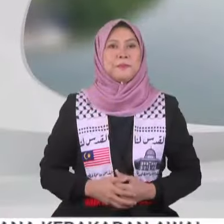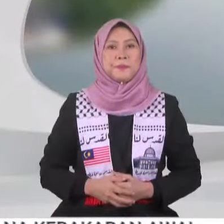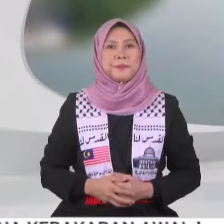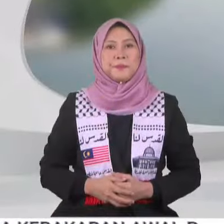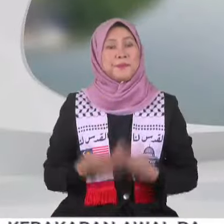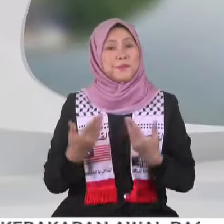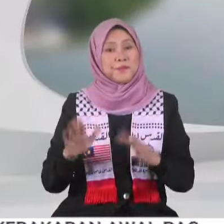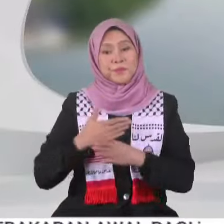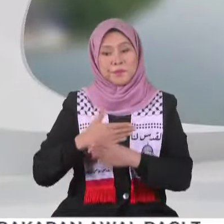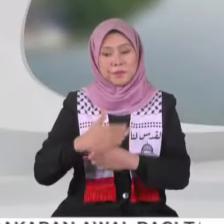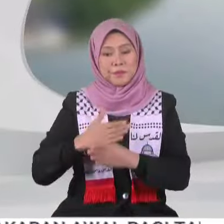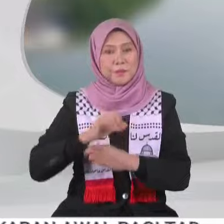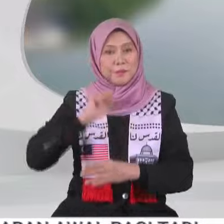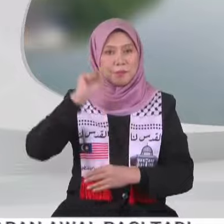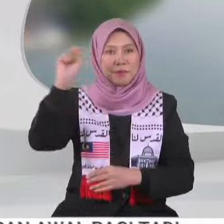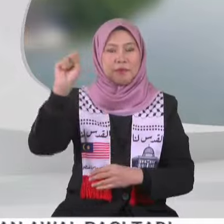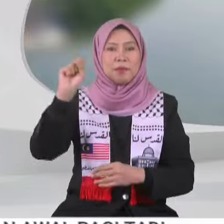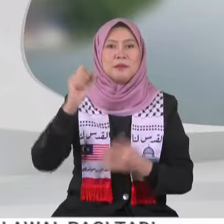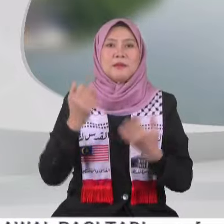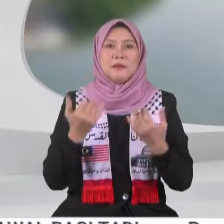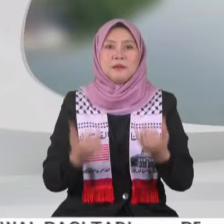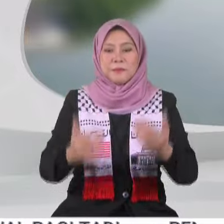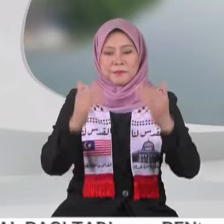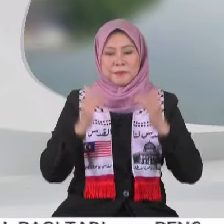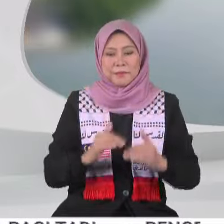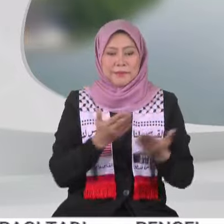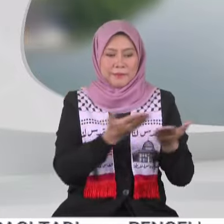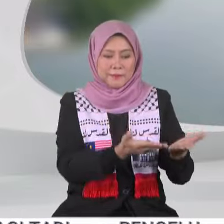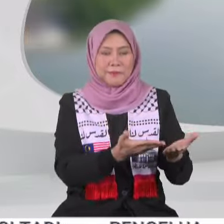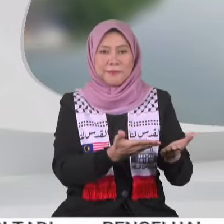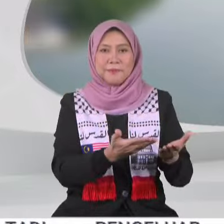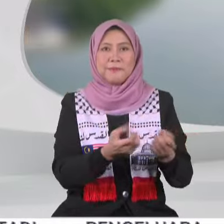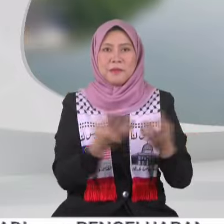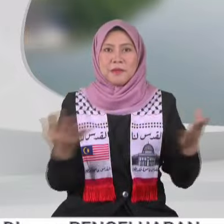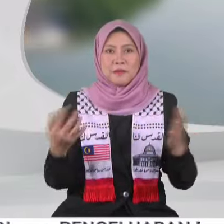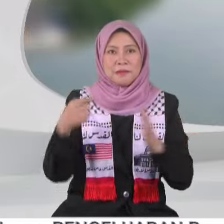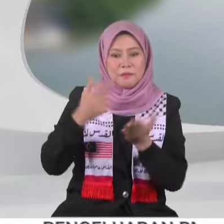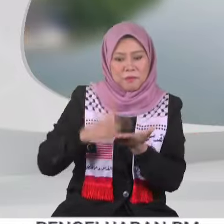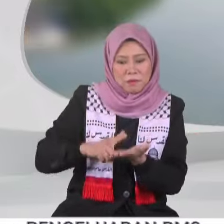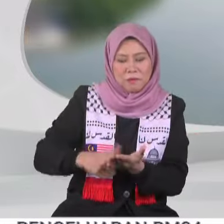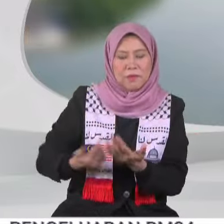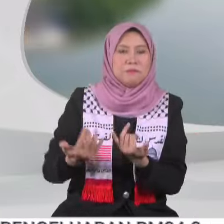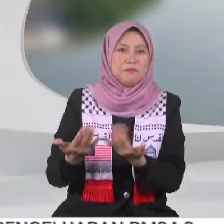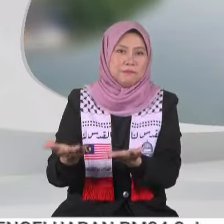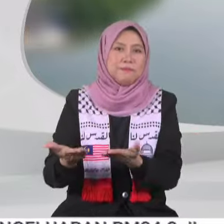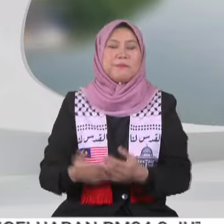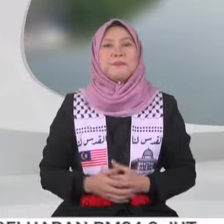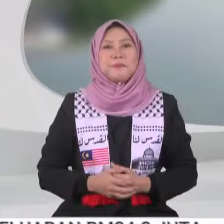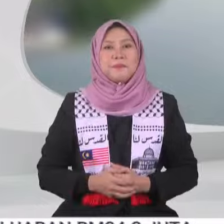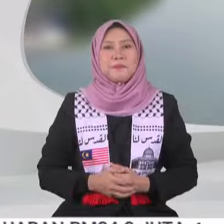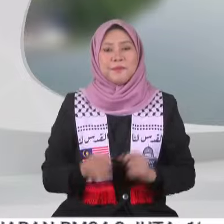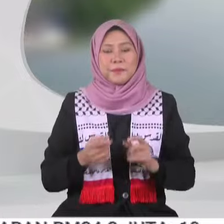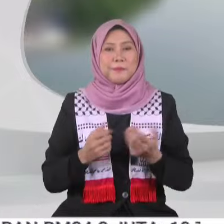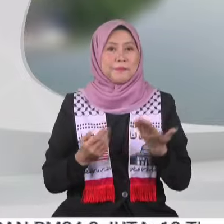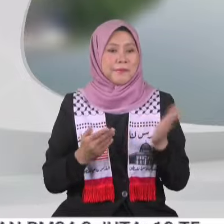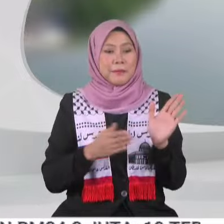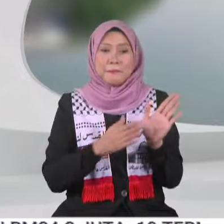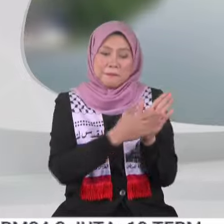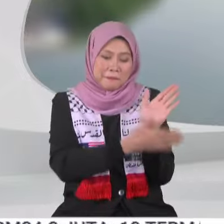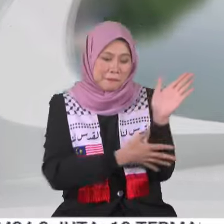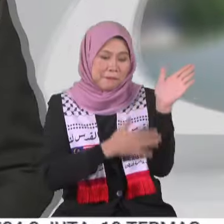Baik, sekian perkongsian dari Negeri di Bawah Bayu. Kembali bersama dia untuk lebih banyak perkembangan semasa dalam negara. Dari sungai hingga